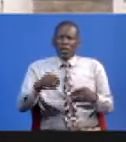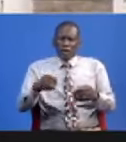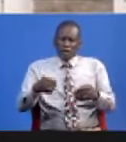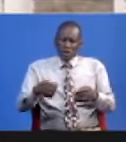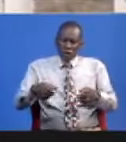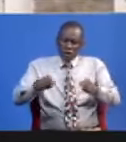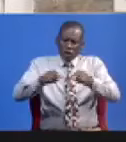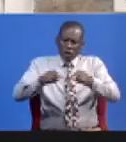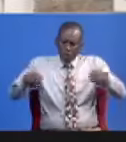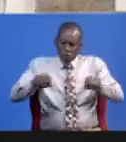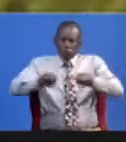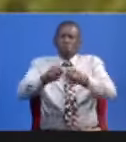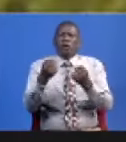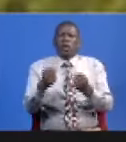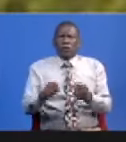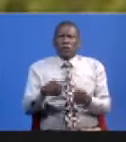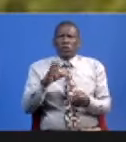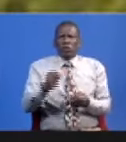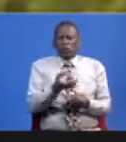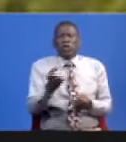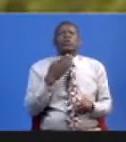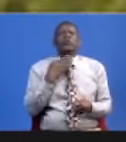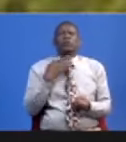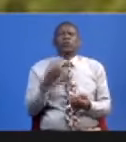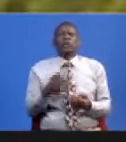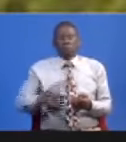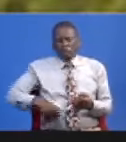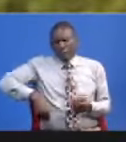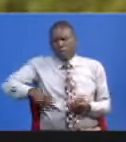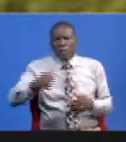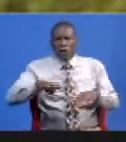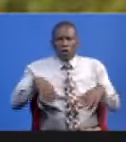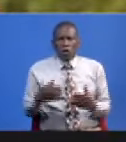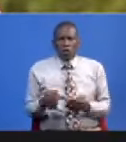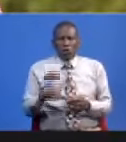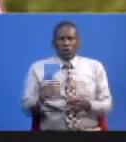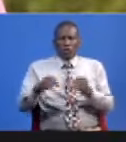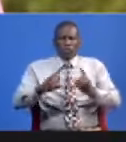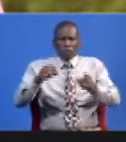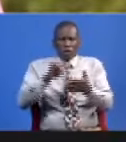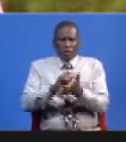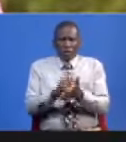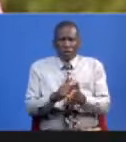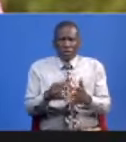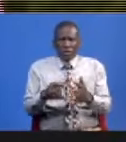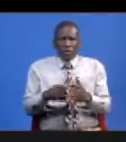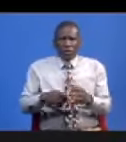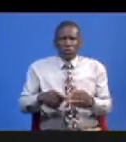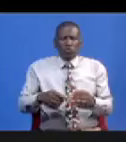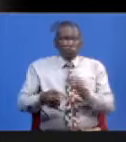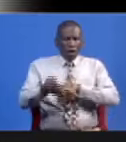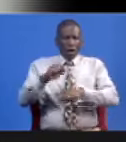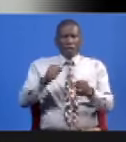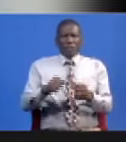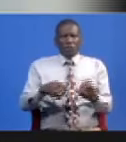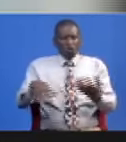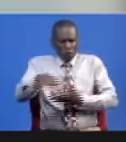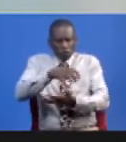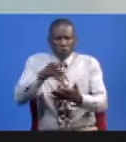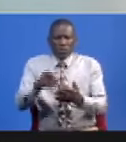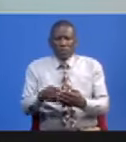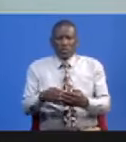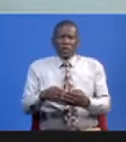ilivunjwa. Sasa hawa walikuwa wanataka walipwe ama kasi hivyo basi waanze kujilipishia kisasi. Mtafaruku huo